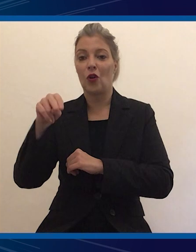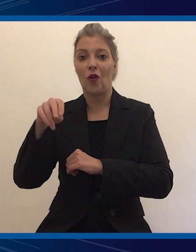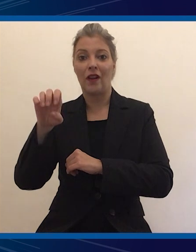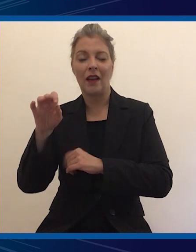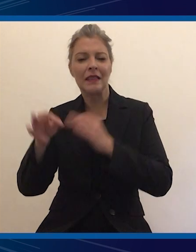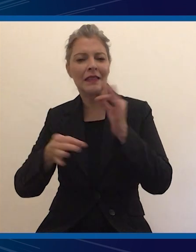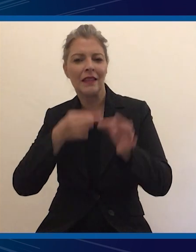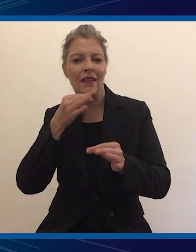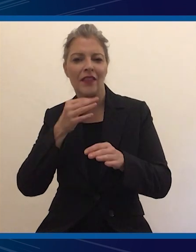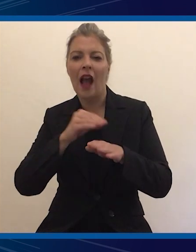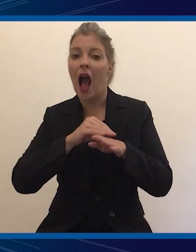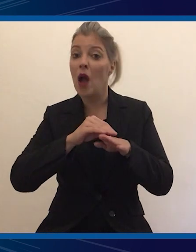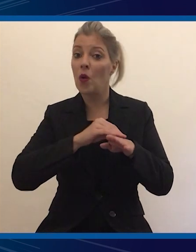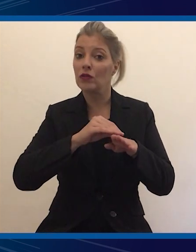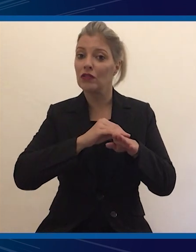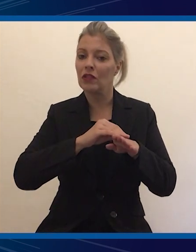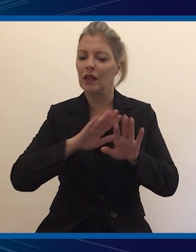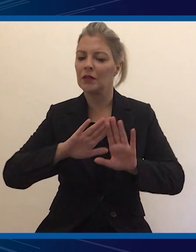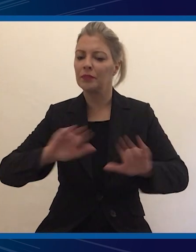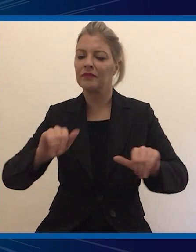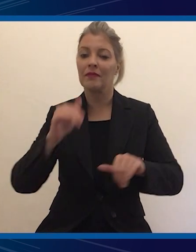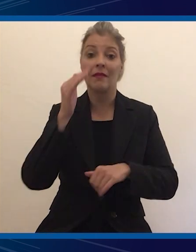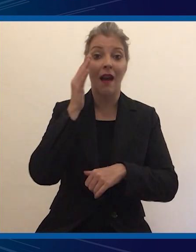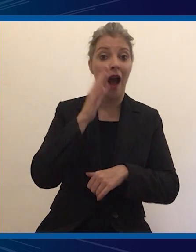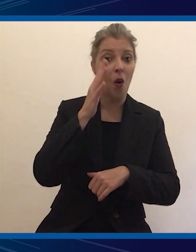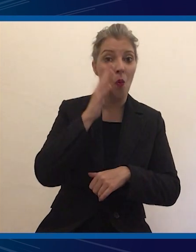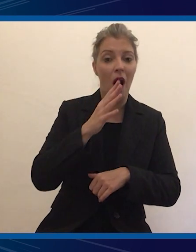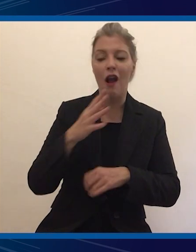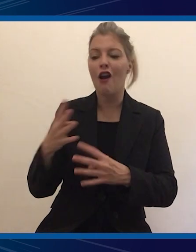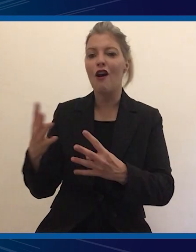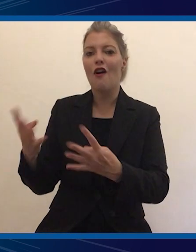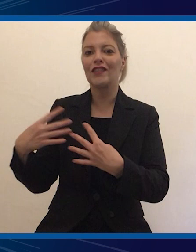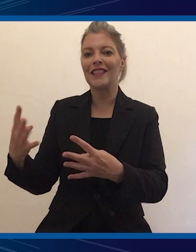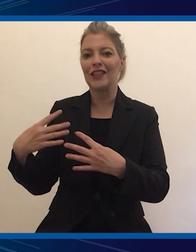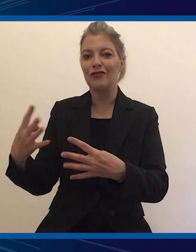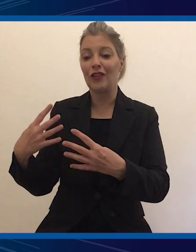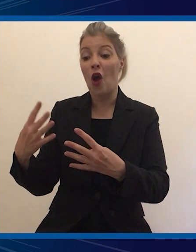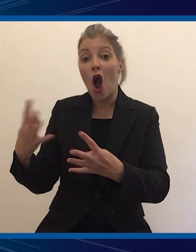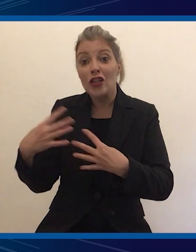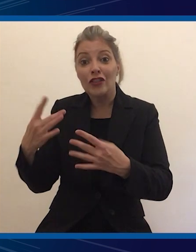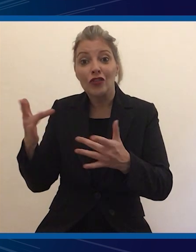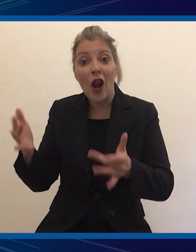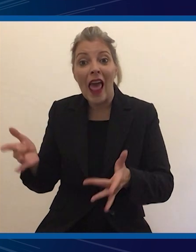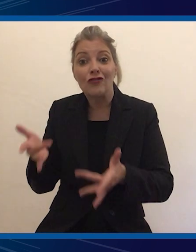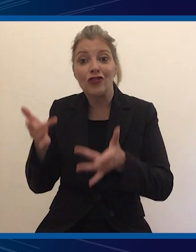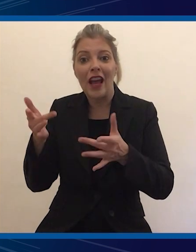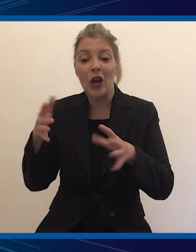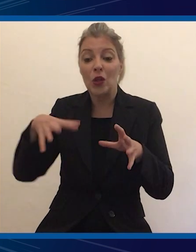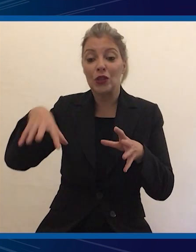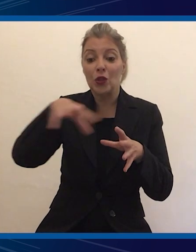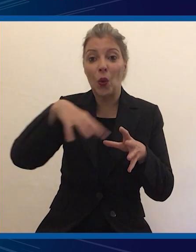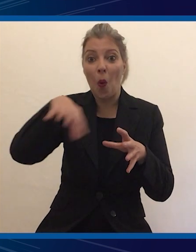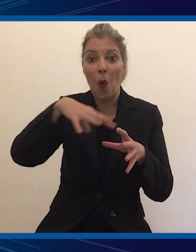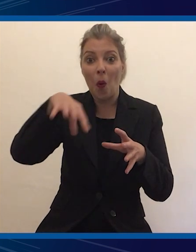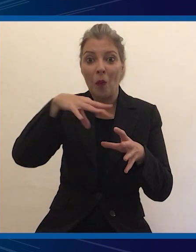L'ossigeno, essendo gassoso, salirà verso l'alto intrappolato nell'elemento schiumogeno del sapone e portando alla